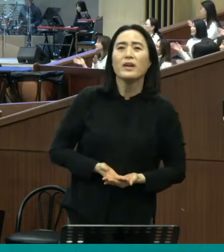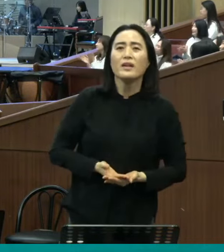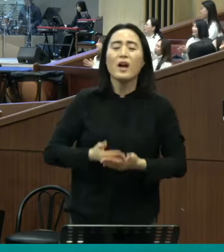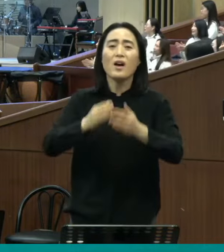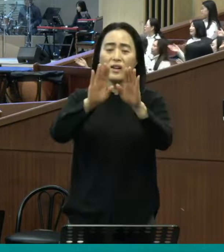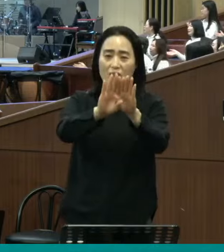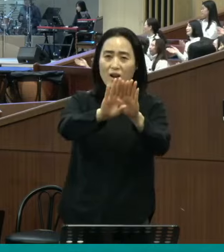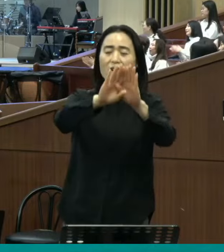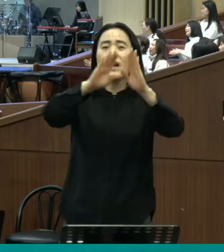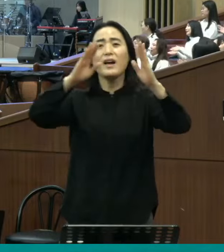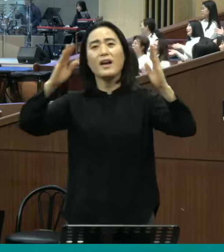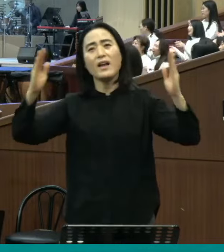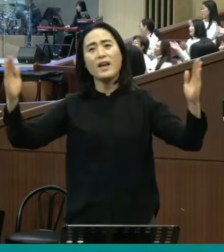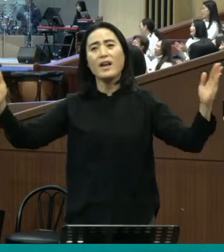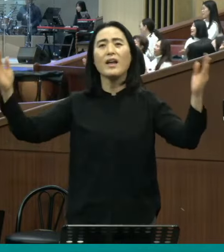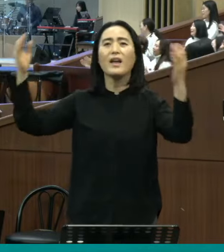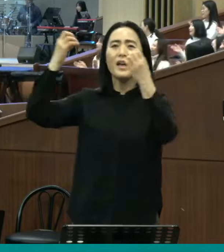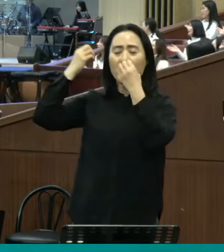열려라